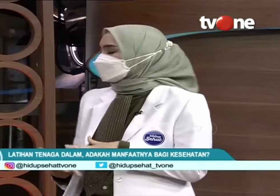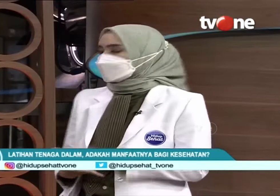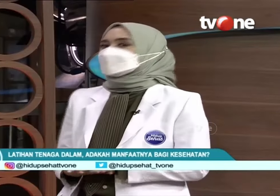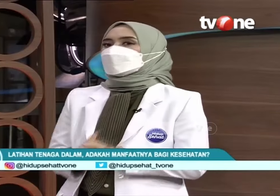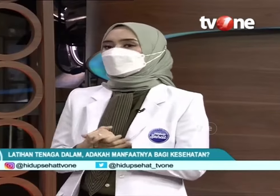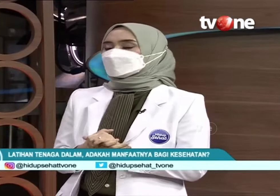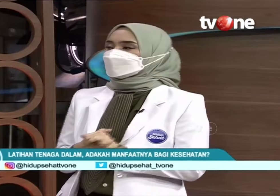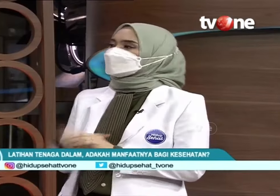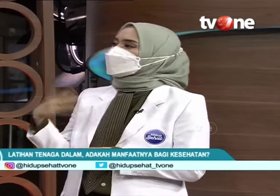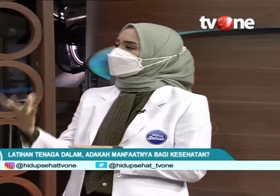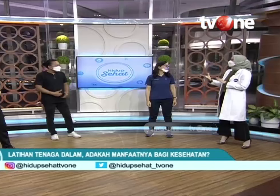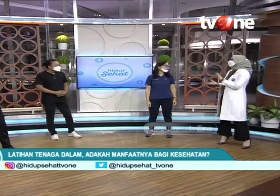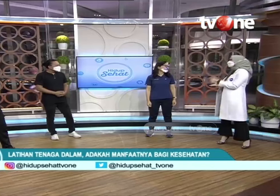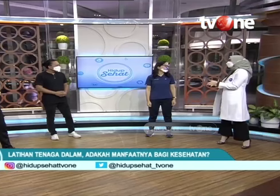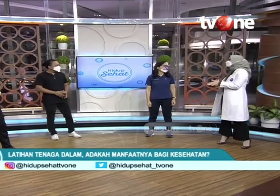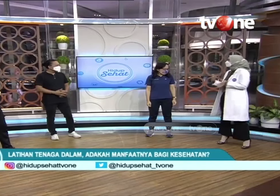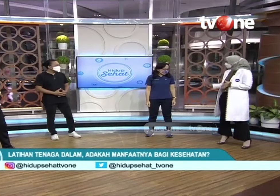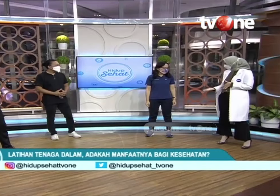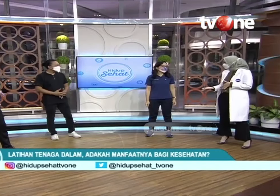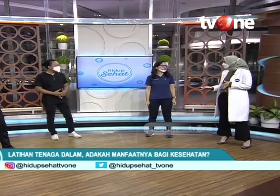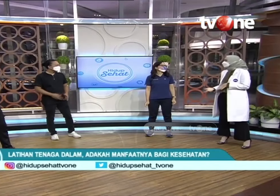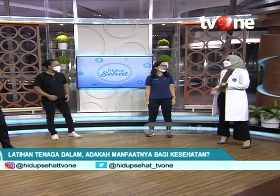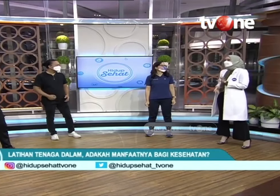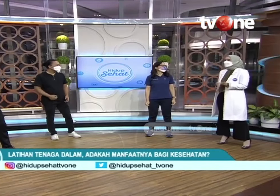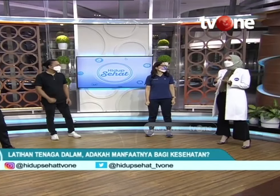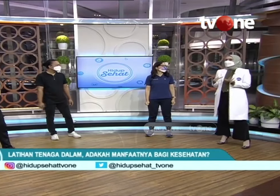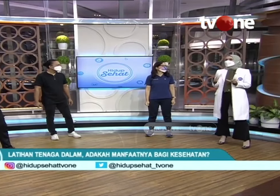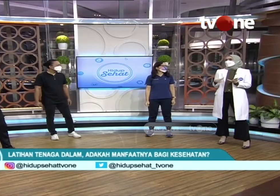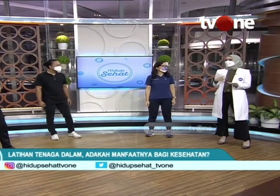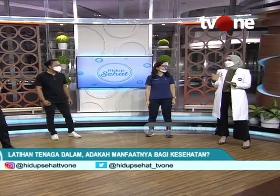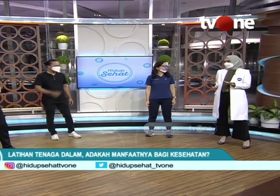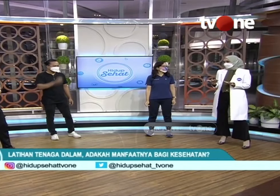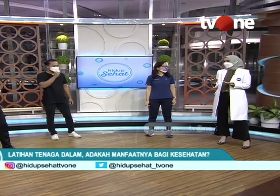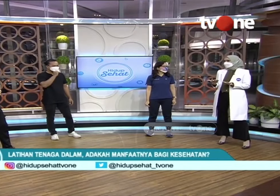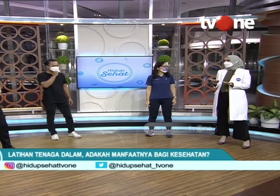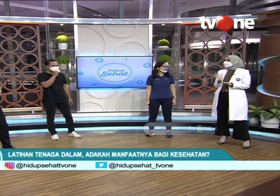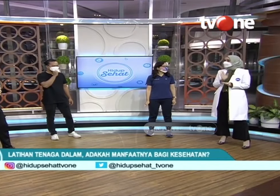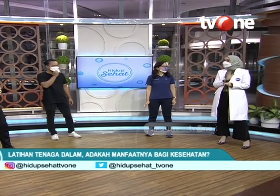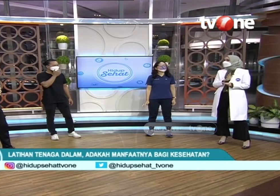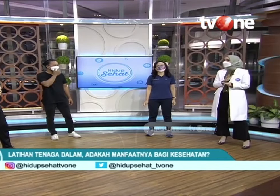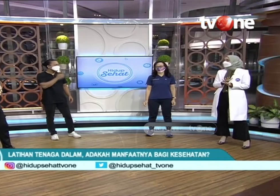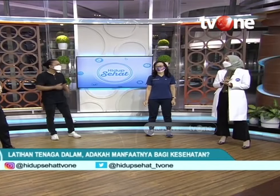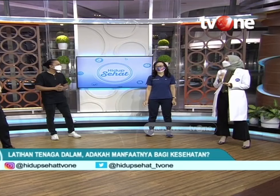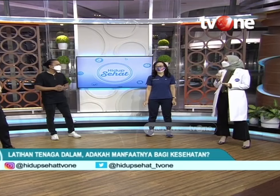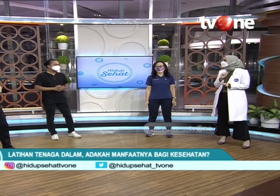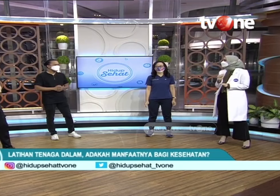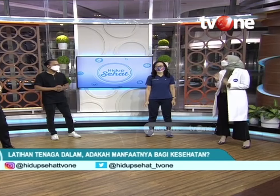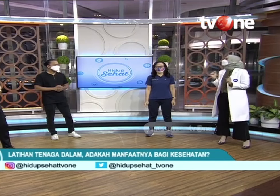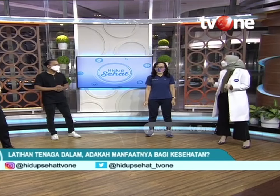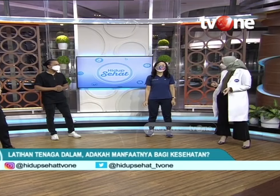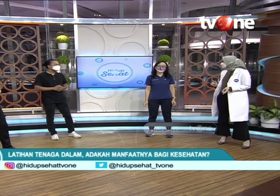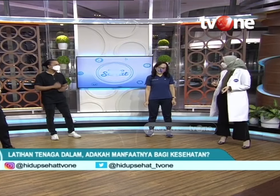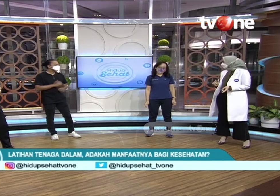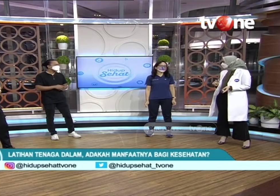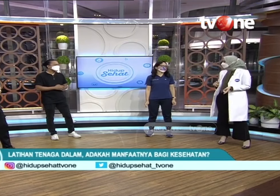Yak ya ya itu tadi hubungannya tenaga dalam dengan pernafasan ini mungkin ada beberapa pertanyaan yang mungkin pemirsa hidup saya di rumah juga sudah